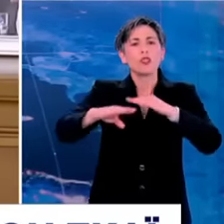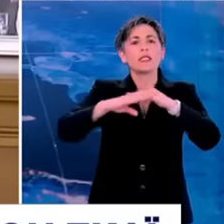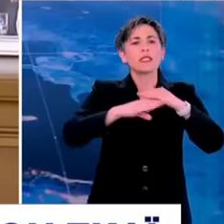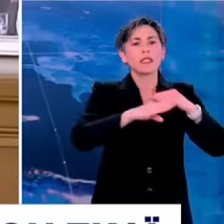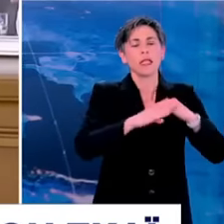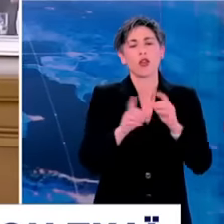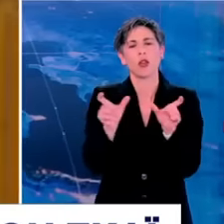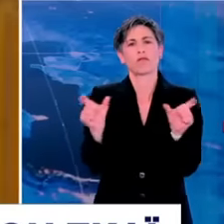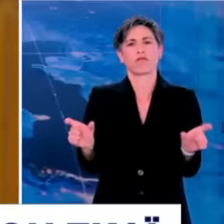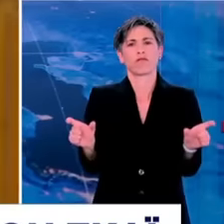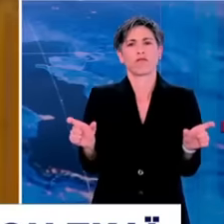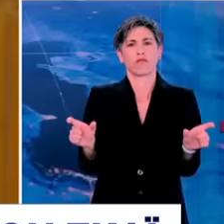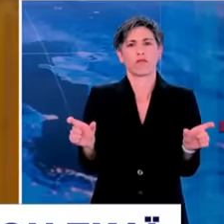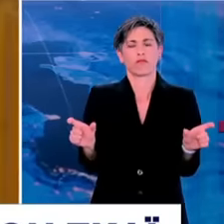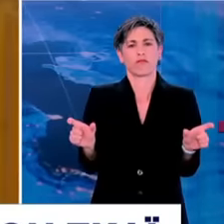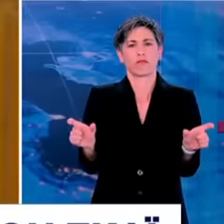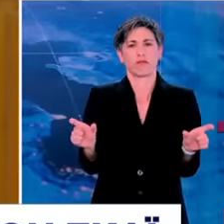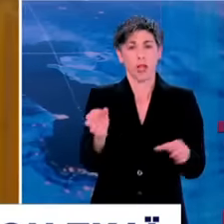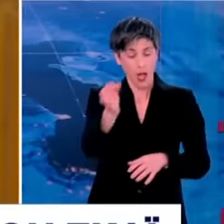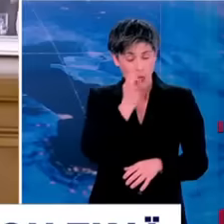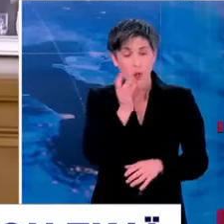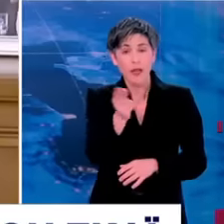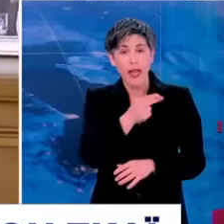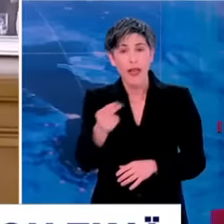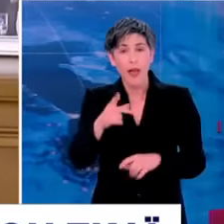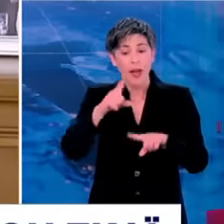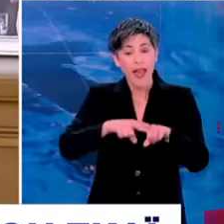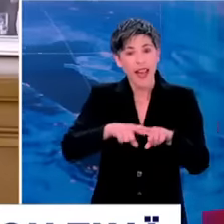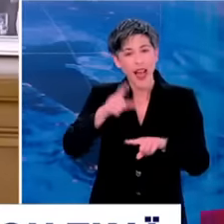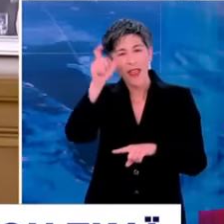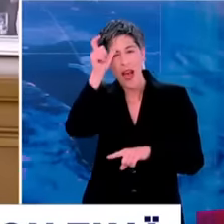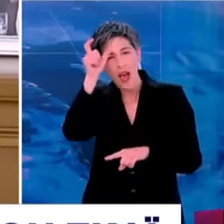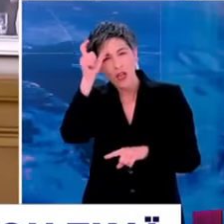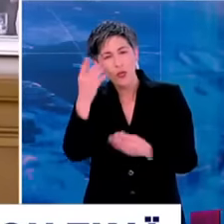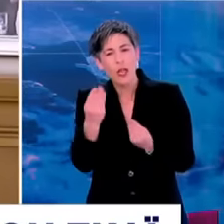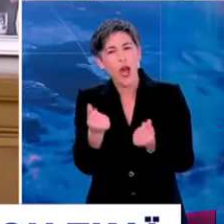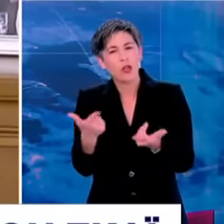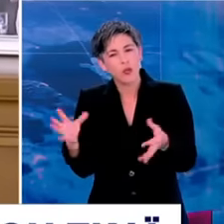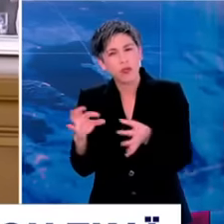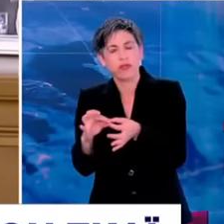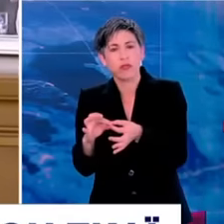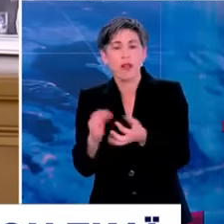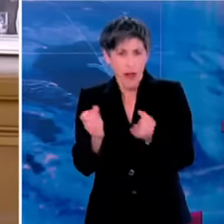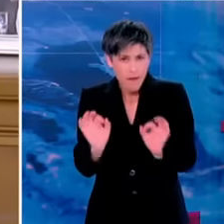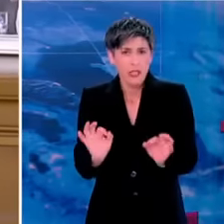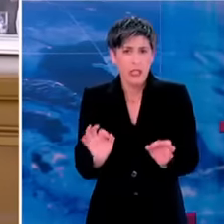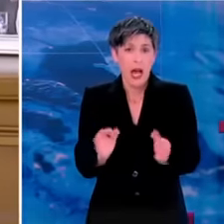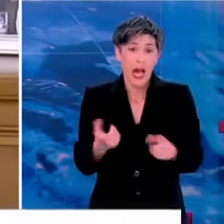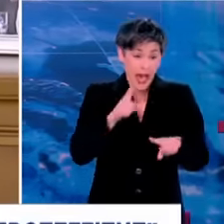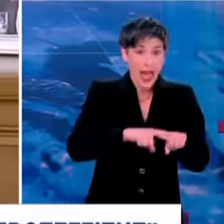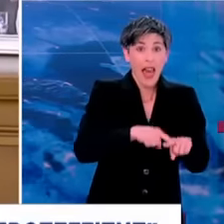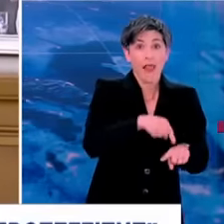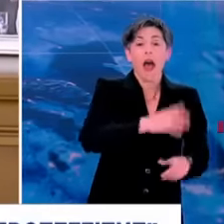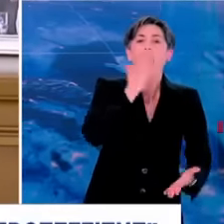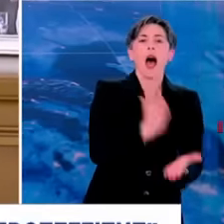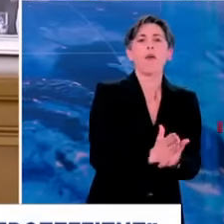Μου αναφέρατε τα ζητήματα της ελληνοτουρκικής προσέγγισης. Μα αυτά γίνονται με τους όρους της Ελλάδας, όχι με τους όρους της Τουρκίας. Η